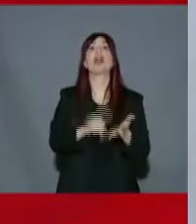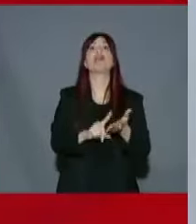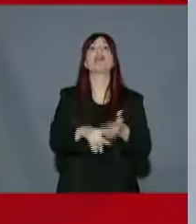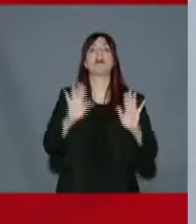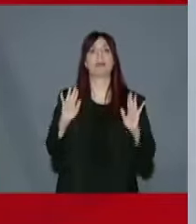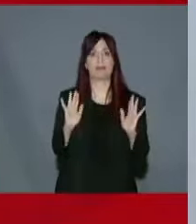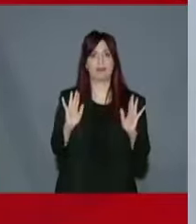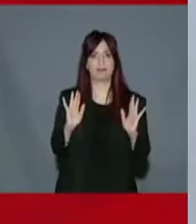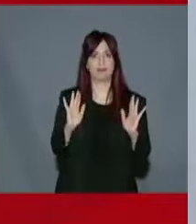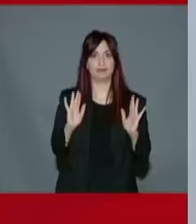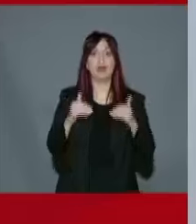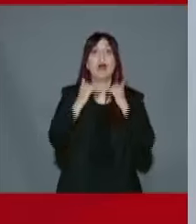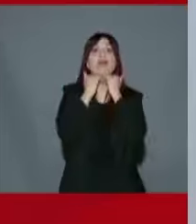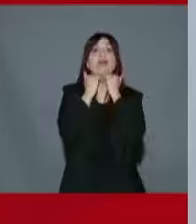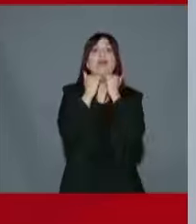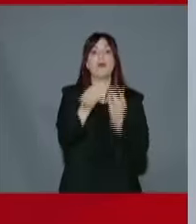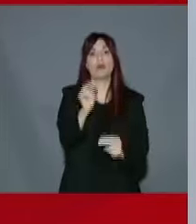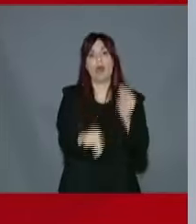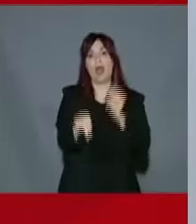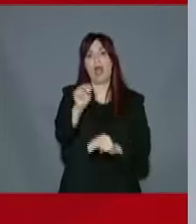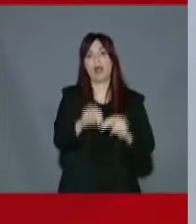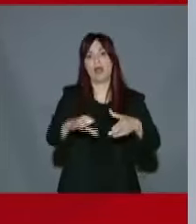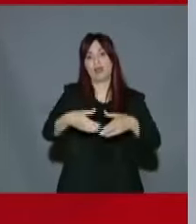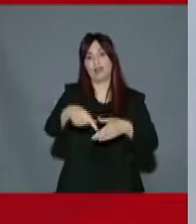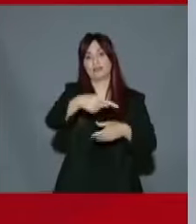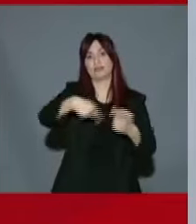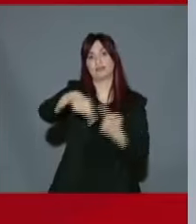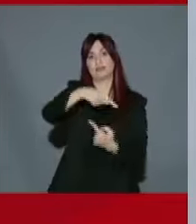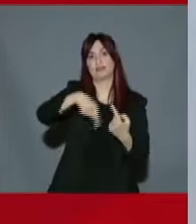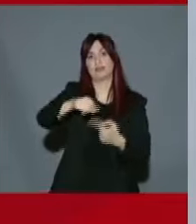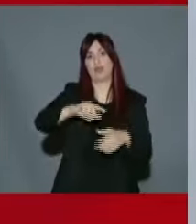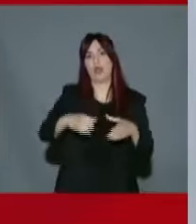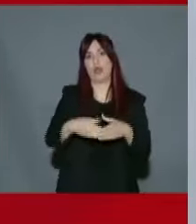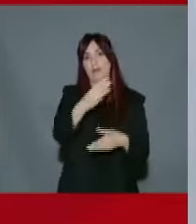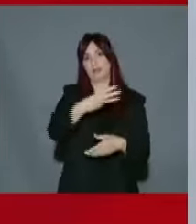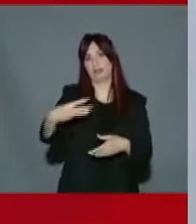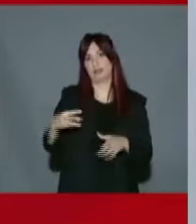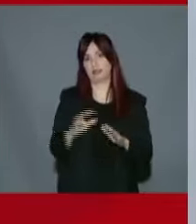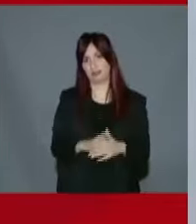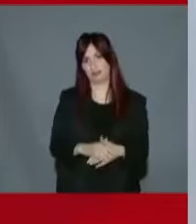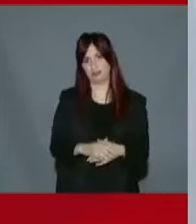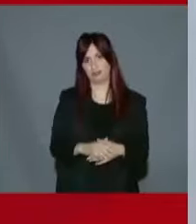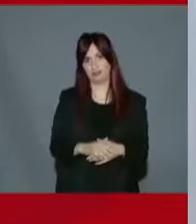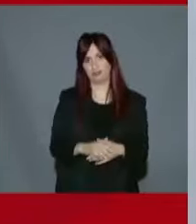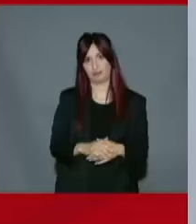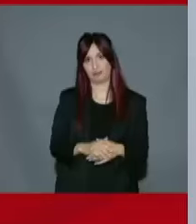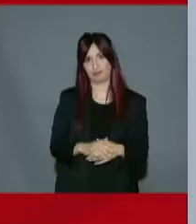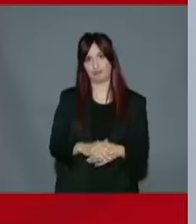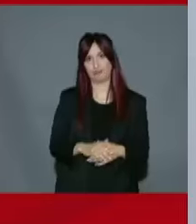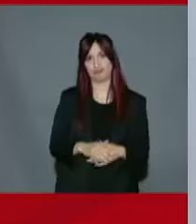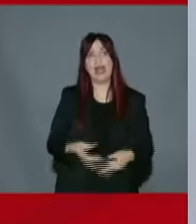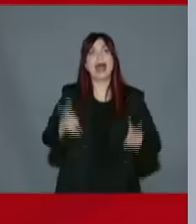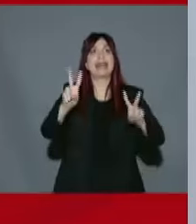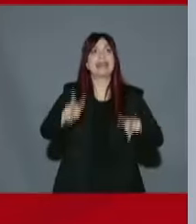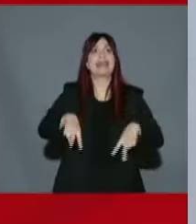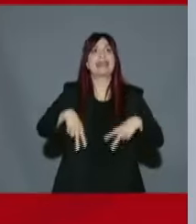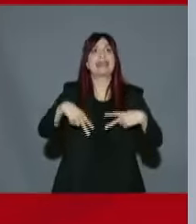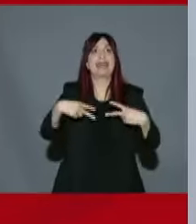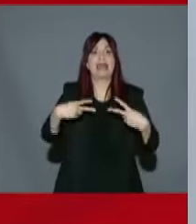καμία πιθανότητα να ανεχτεί την άλλη. Πού πάει αυτό? Άρα, τι διέξοδο δίνει? Βλέπετε επομένως να έρχεται και